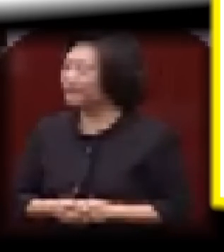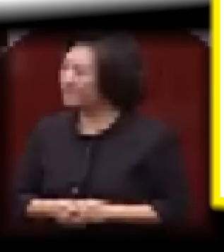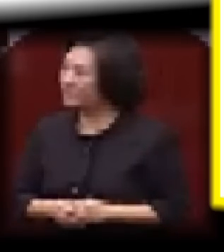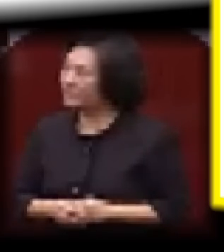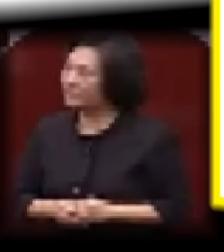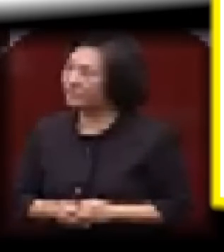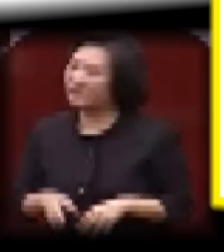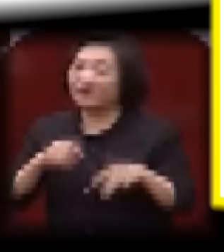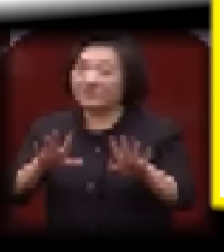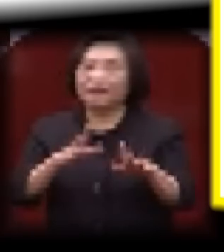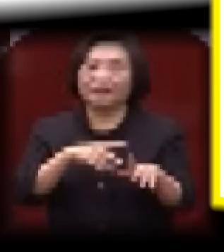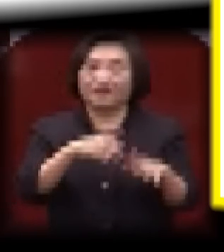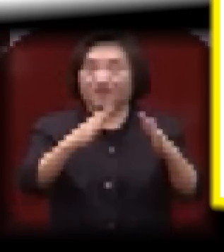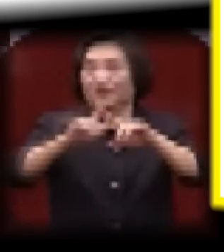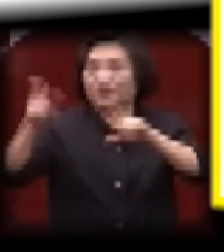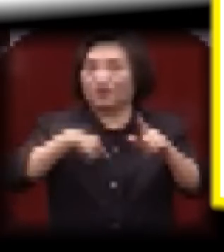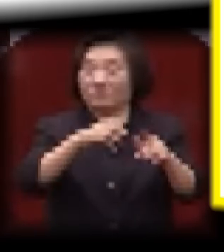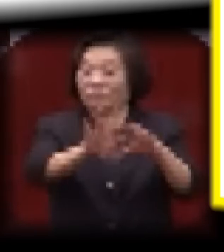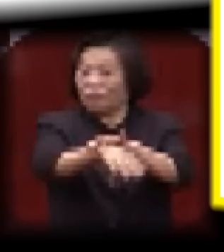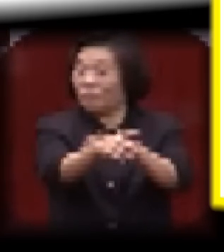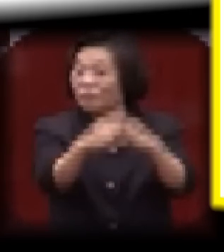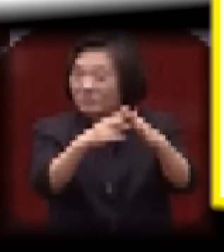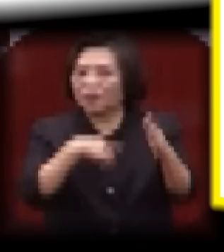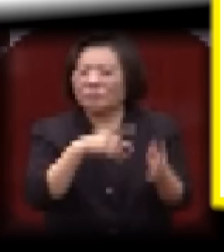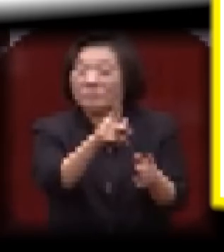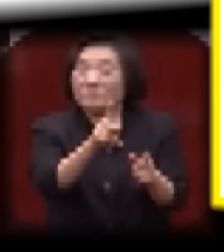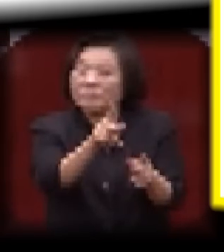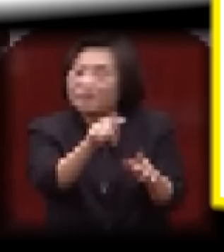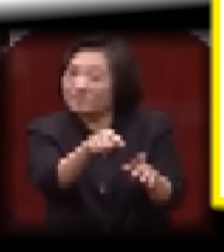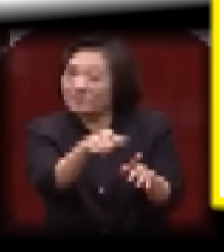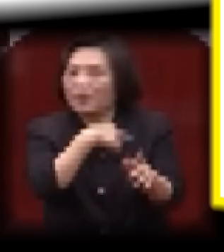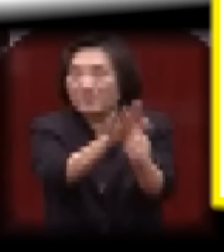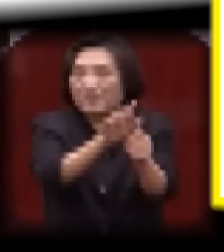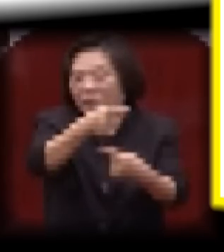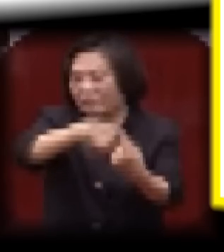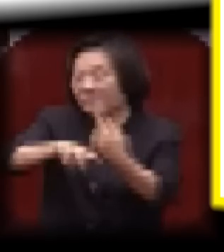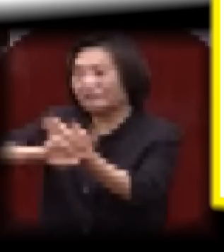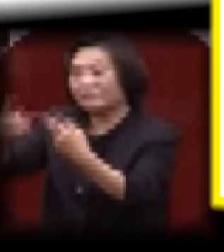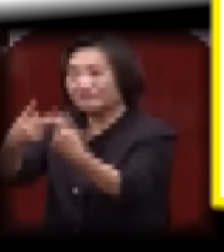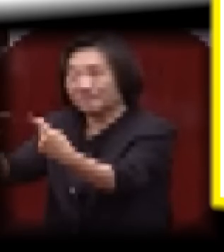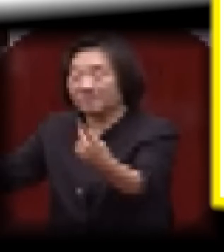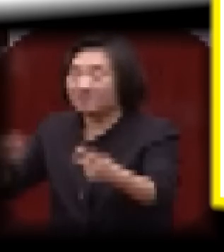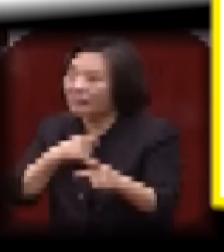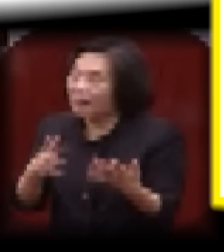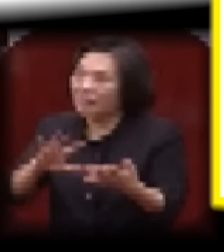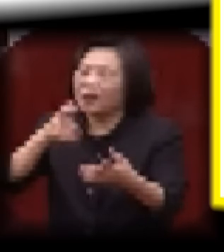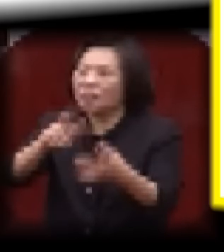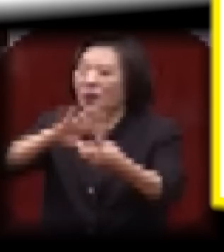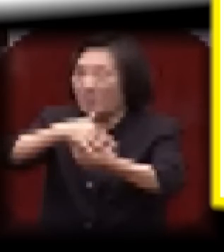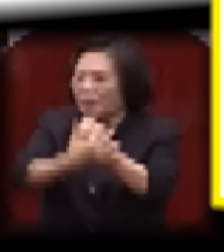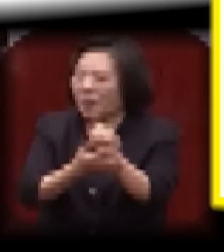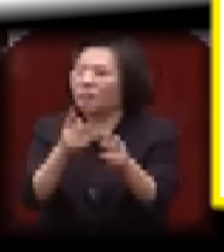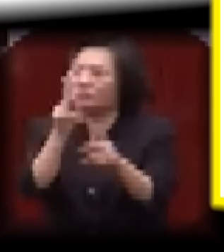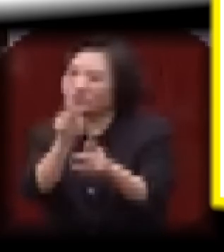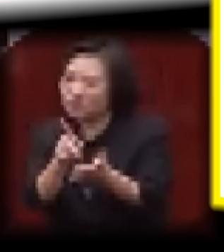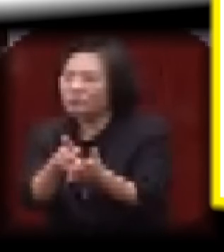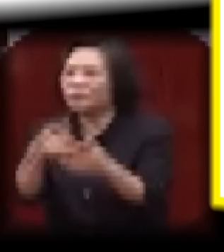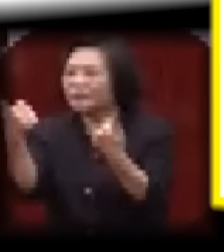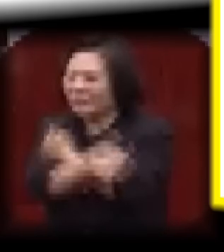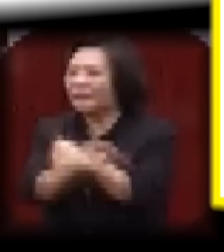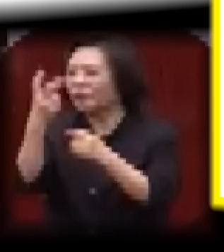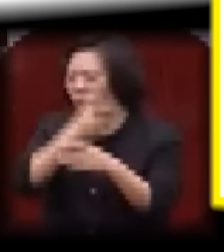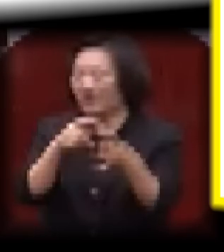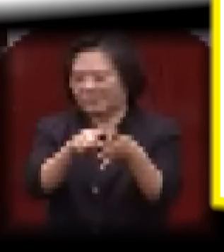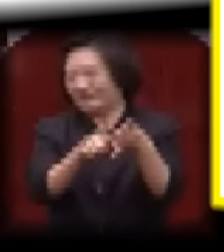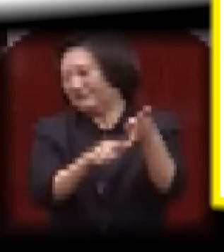针对整个包租代管制度，你知道这个后续，你知道到底要怎么让台湾的空屋有效的进入租屋市场，